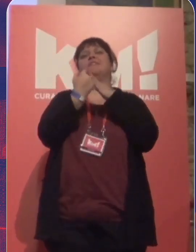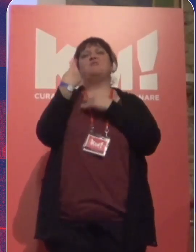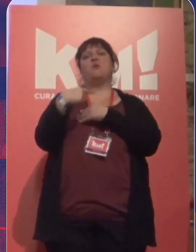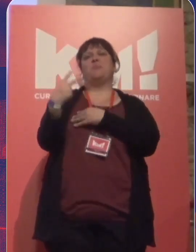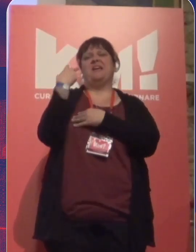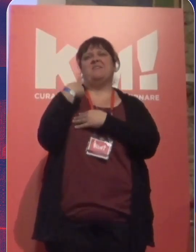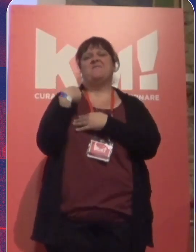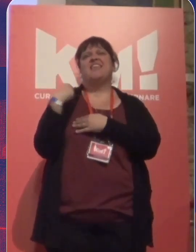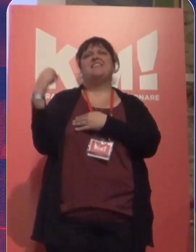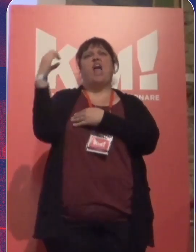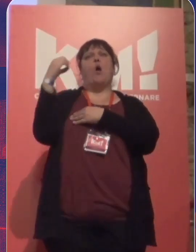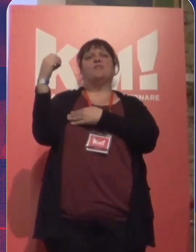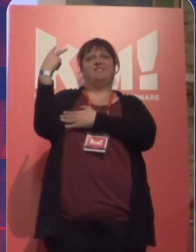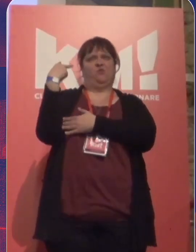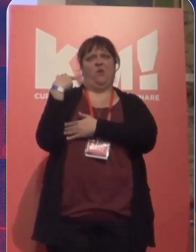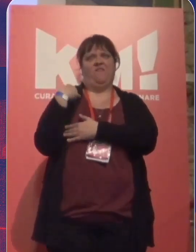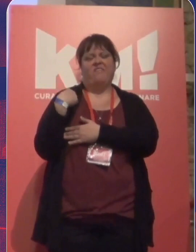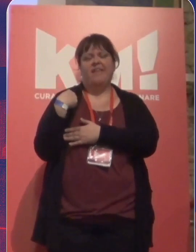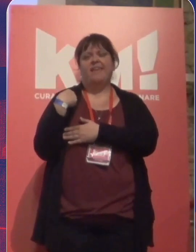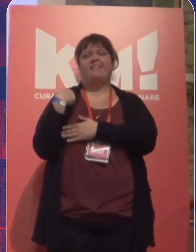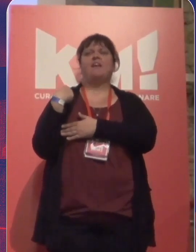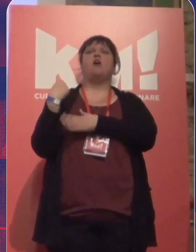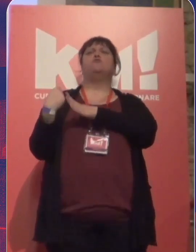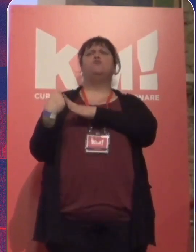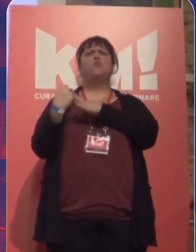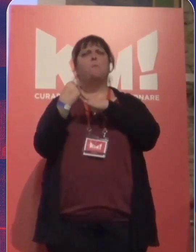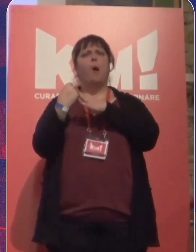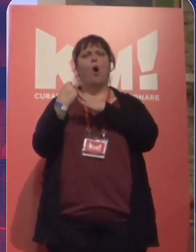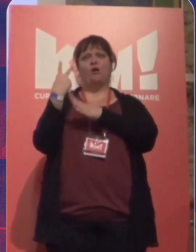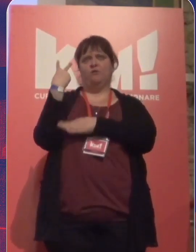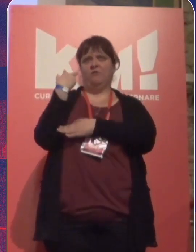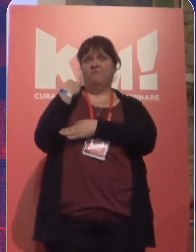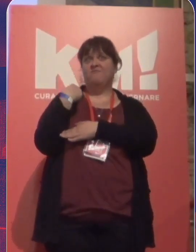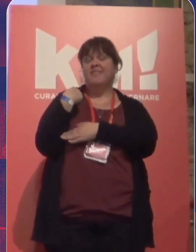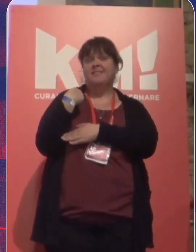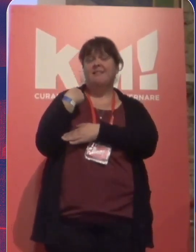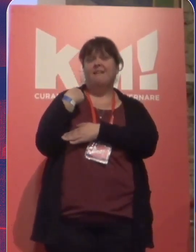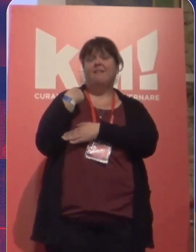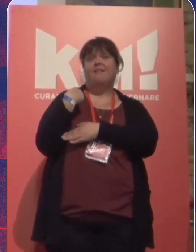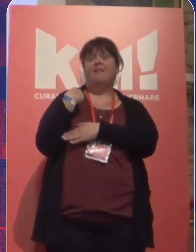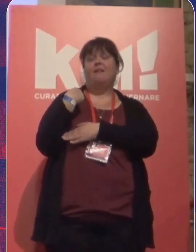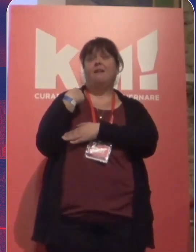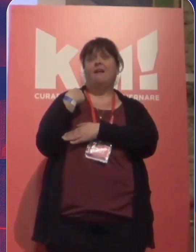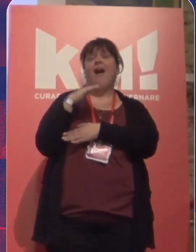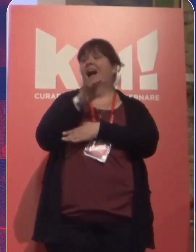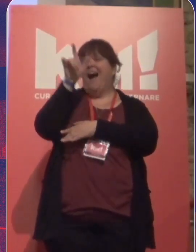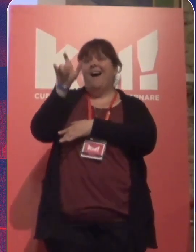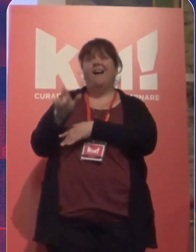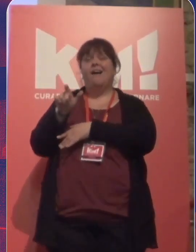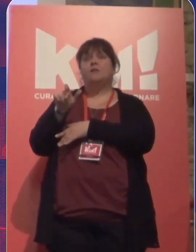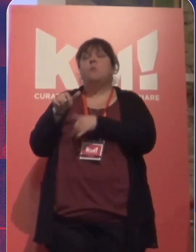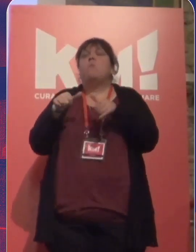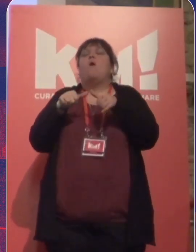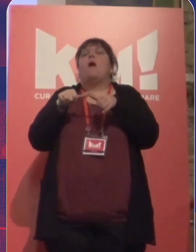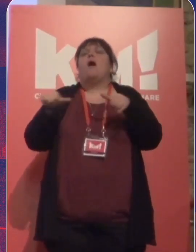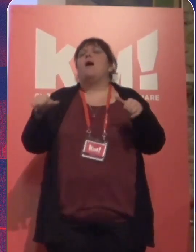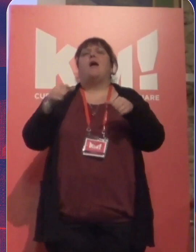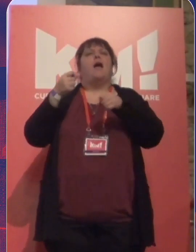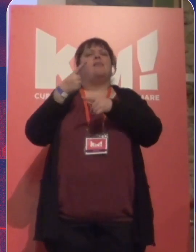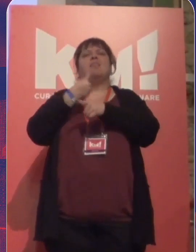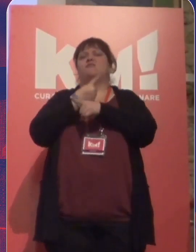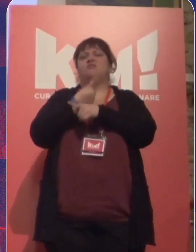della vita non solo il supporto della vita non solo è essenziale alla vita ma che l'altro